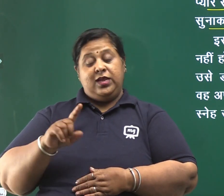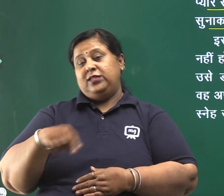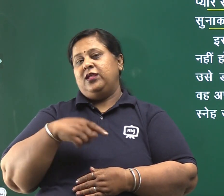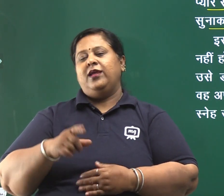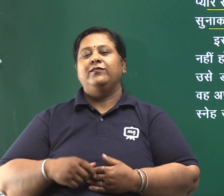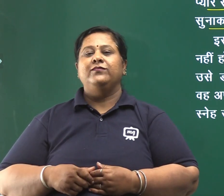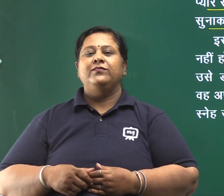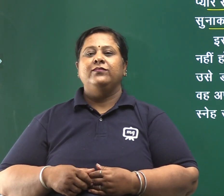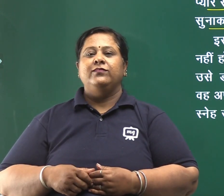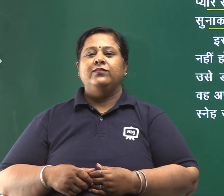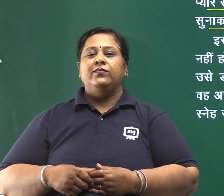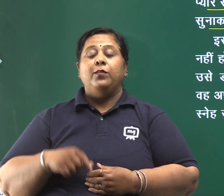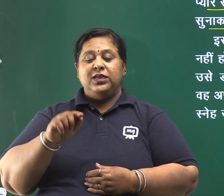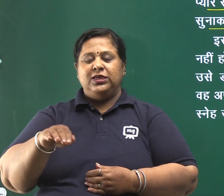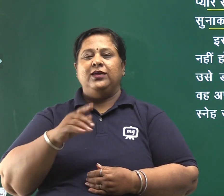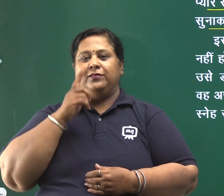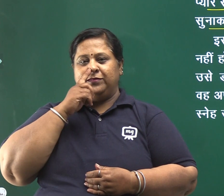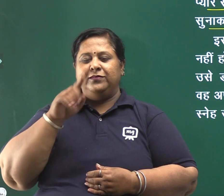इसलिए बच्ची